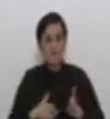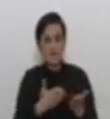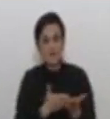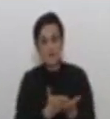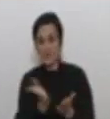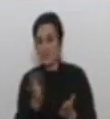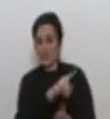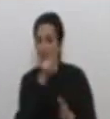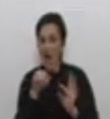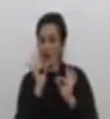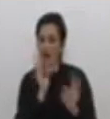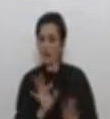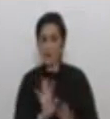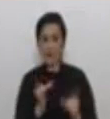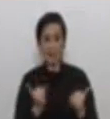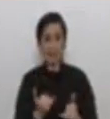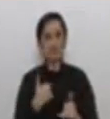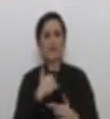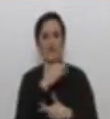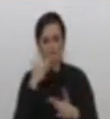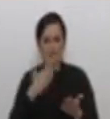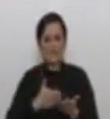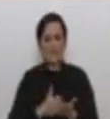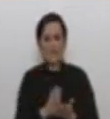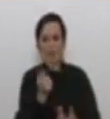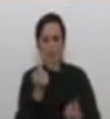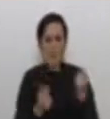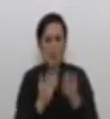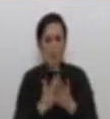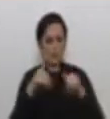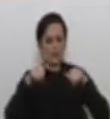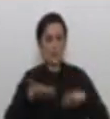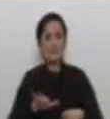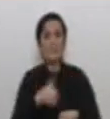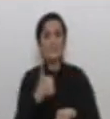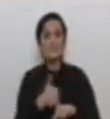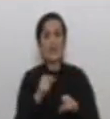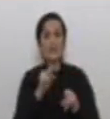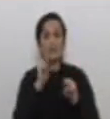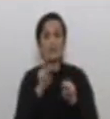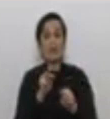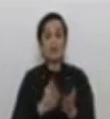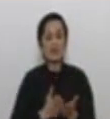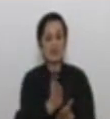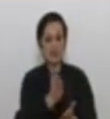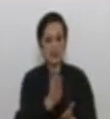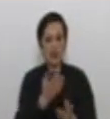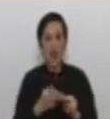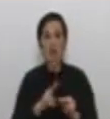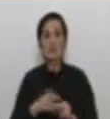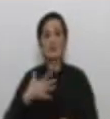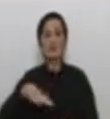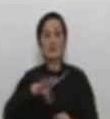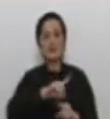არავის აპატიებს. დღეს ჩვენ ძალიან ბევრი ამოცანა გვაქვს გადასაწყვეტი და ახლა მთავარია ამ ამოცანებზე კონცენტრირება. Ეს არის ქვეყნის